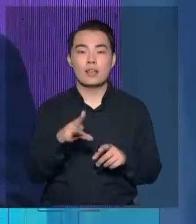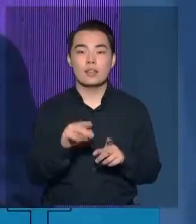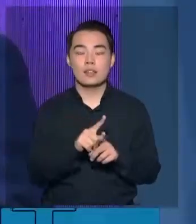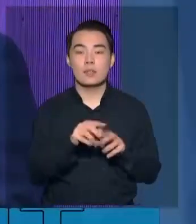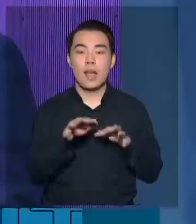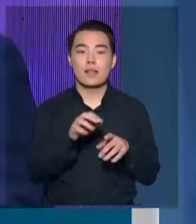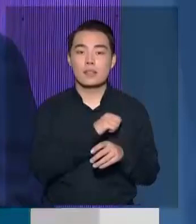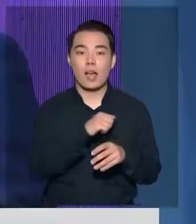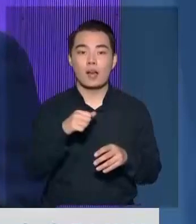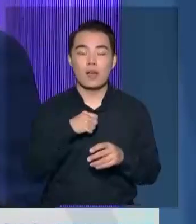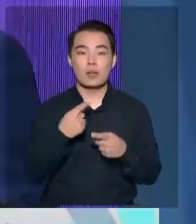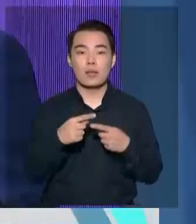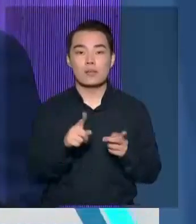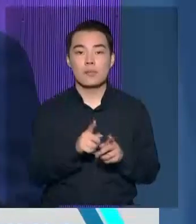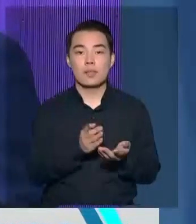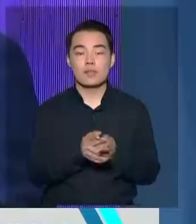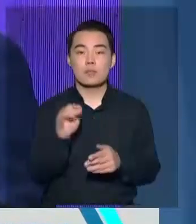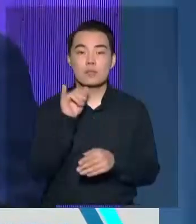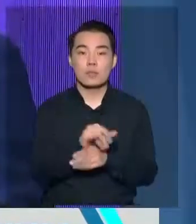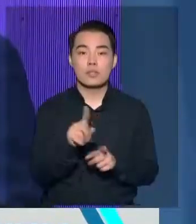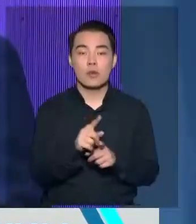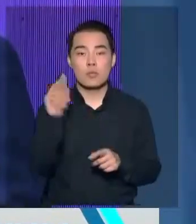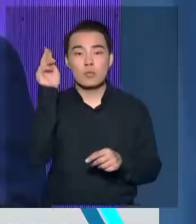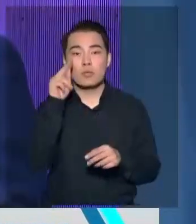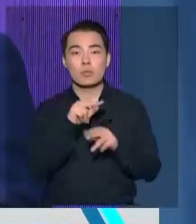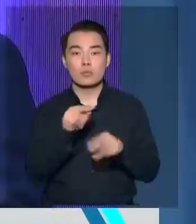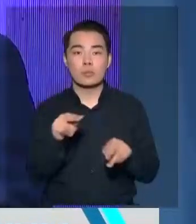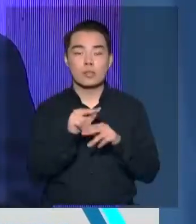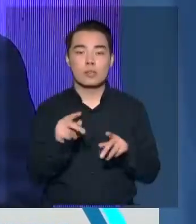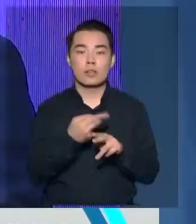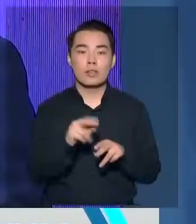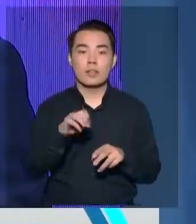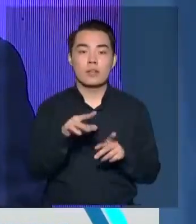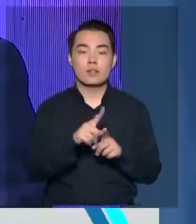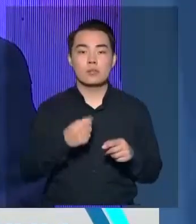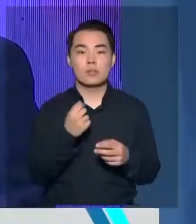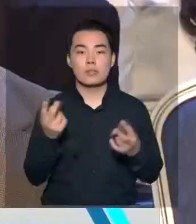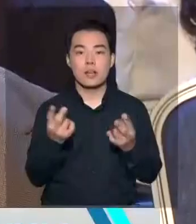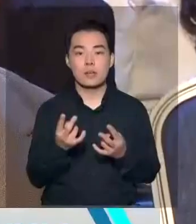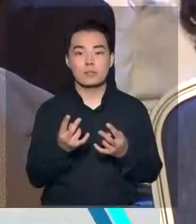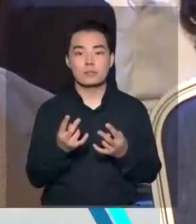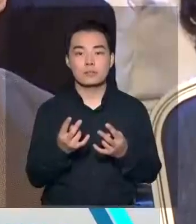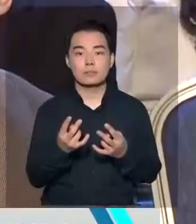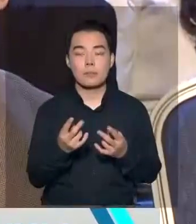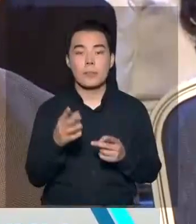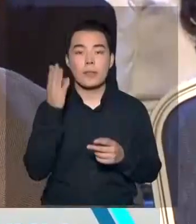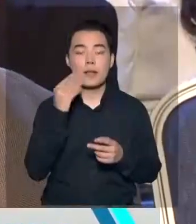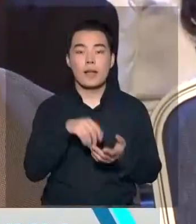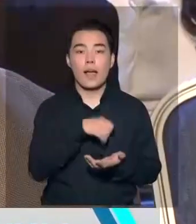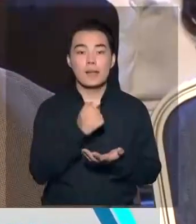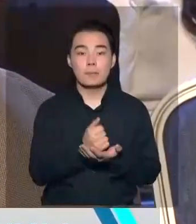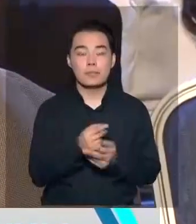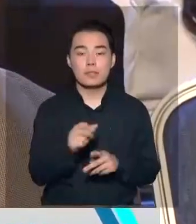өкілдерінің басын қосып, олардың сағат тілдерін теңестіретін игі дәстүрге айналды. Алматы әкімі